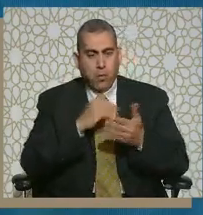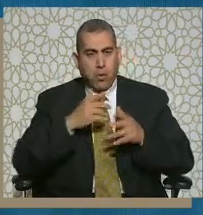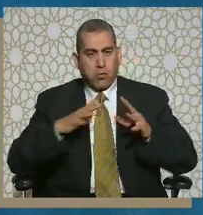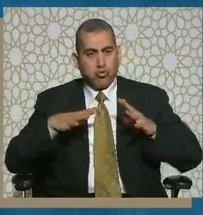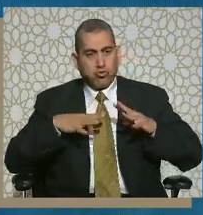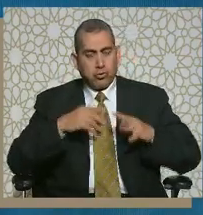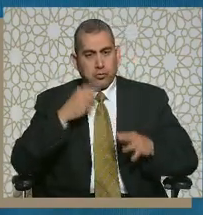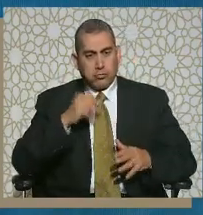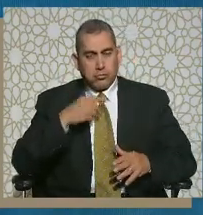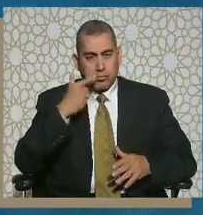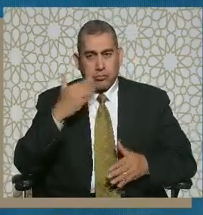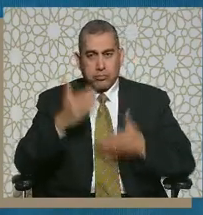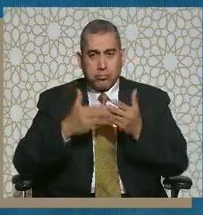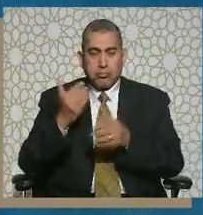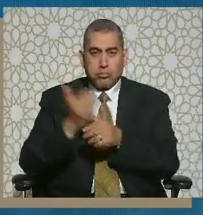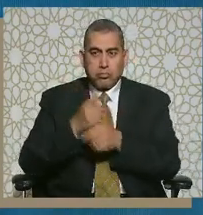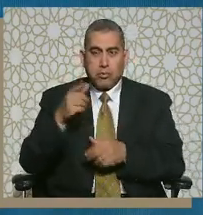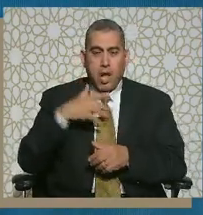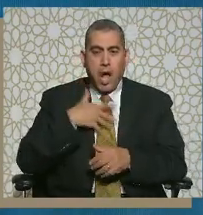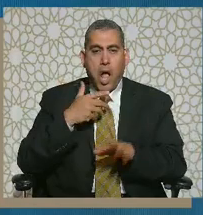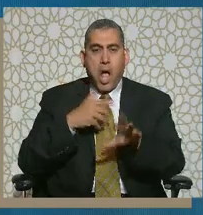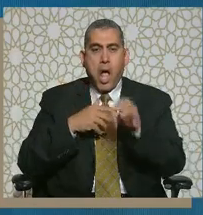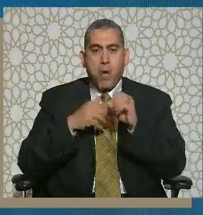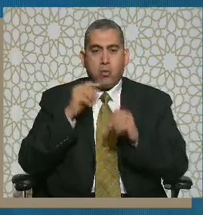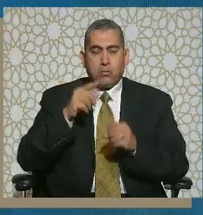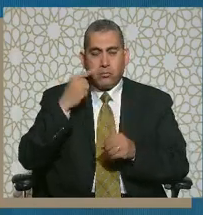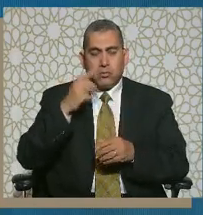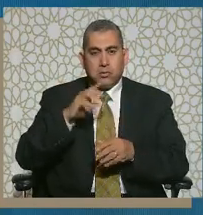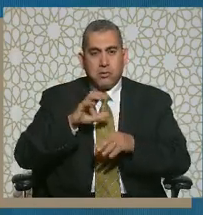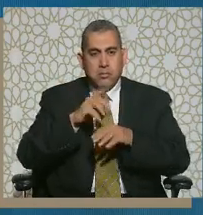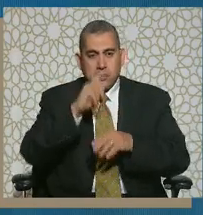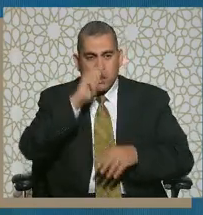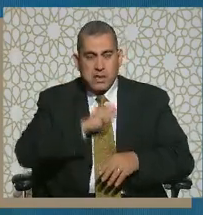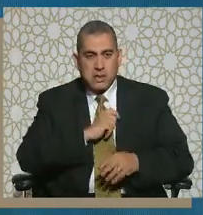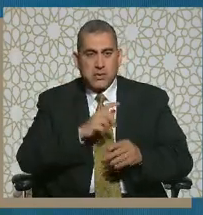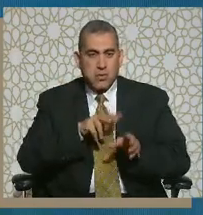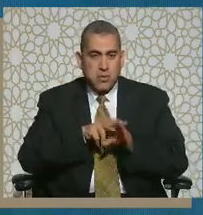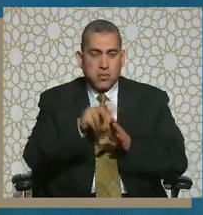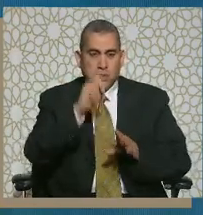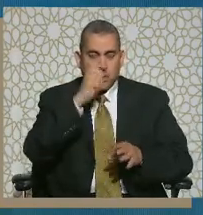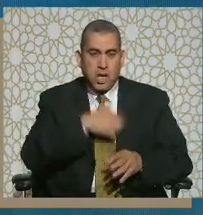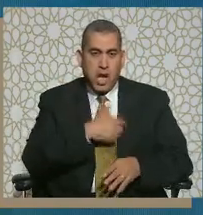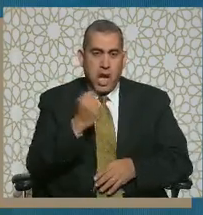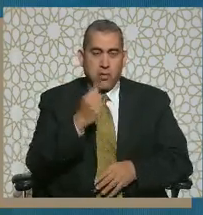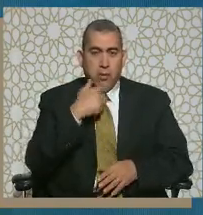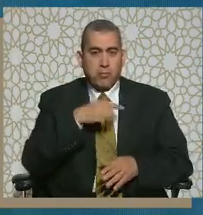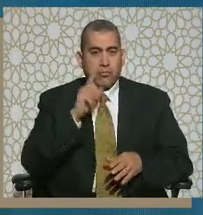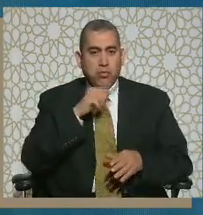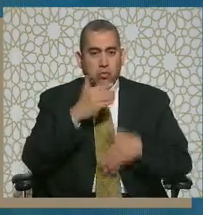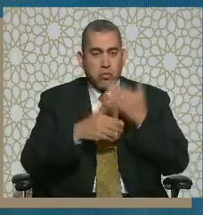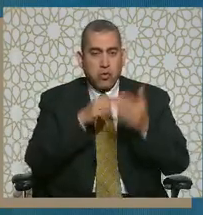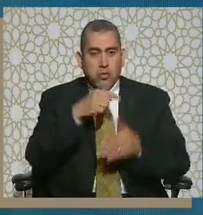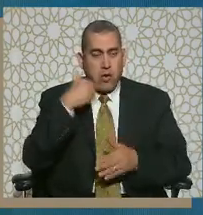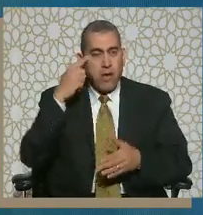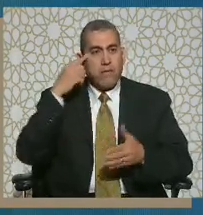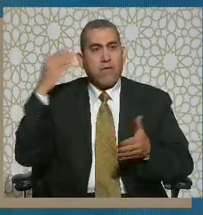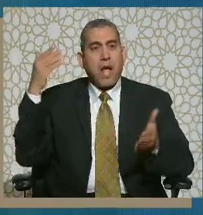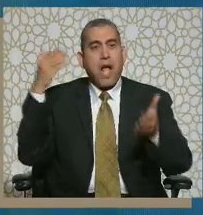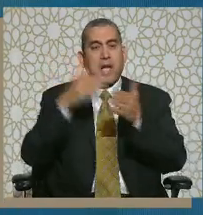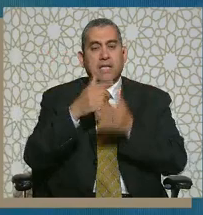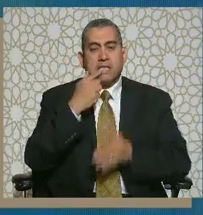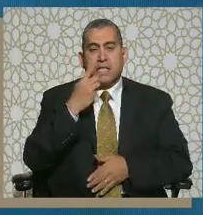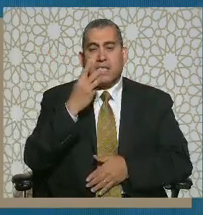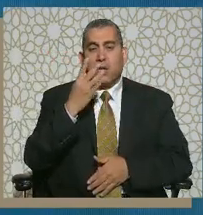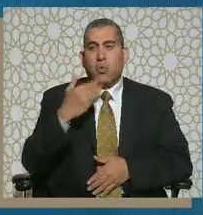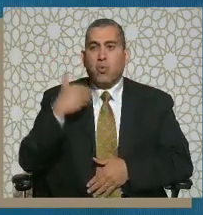إن هي كانت محتاجة حد ما يقساش عليها ويعملها بالقسوة دي، وانت جاي تفتكرني بعد سنوات